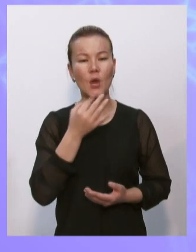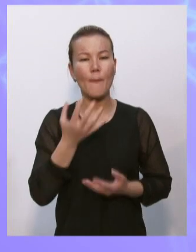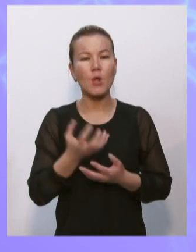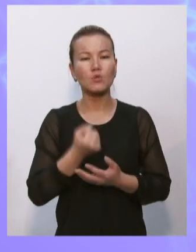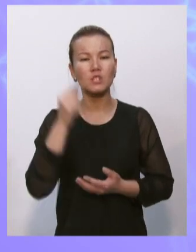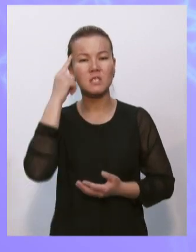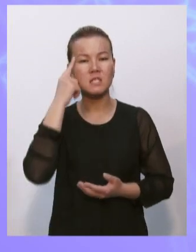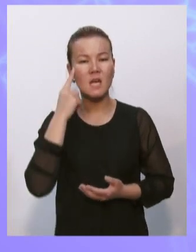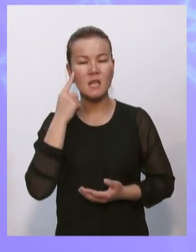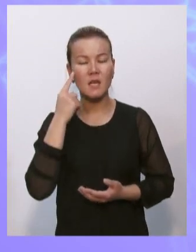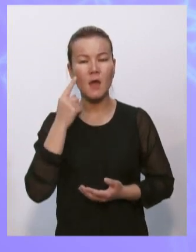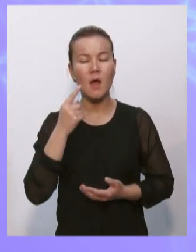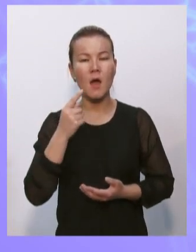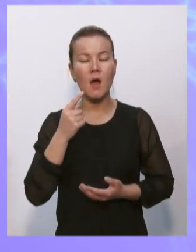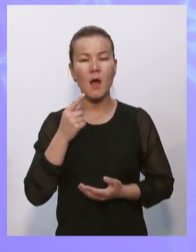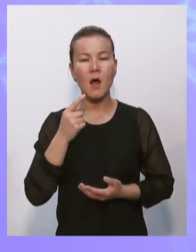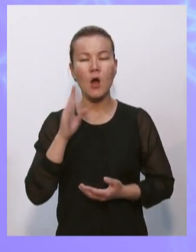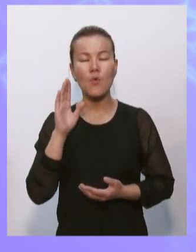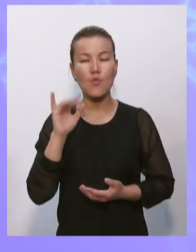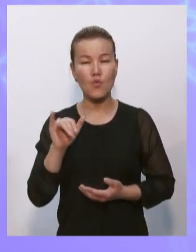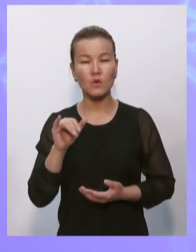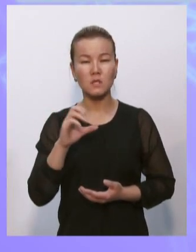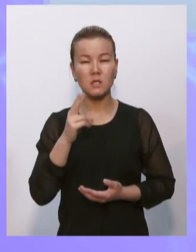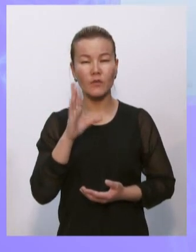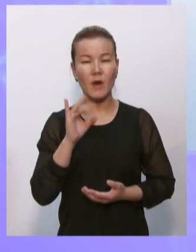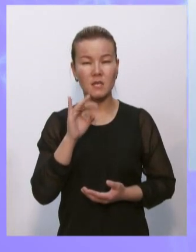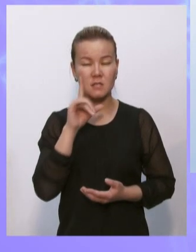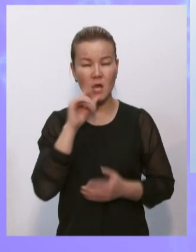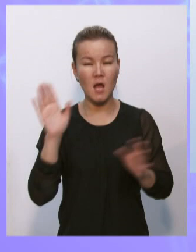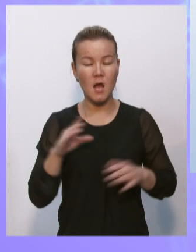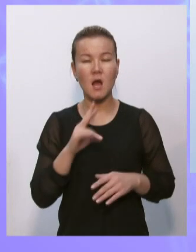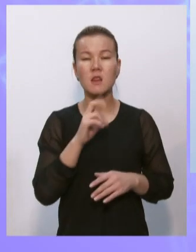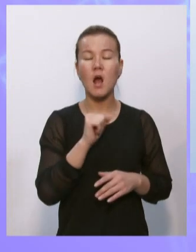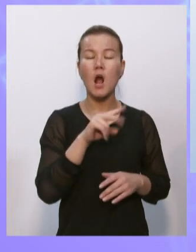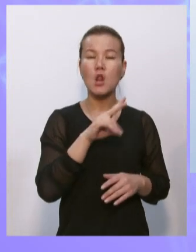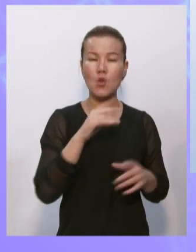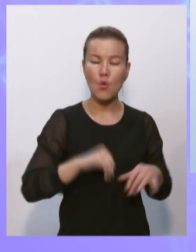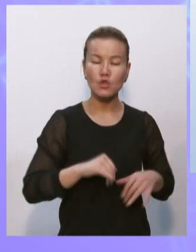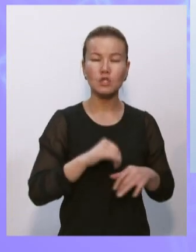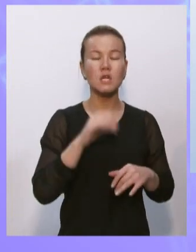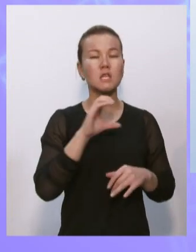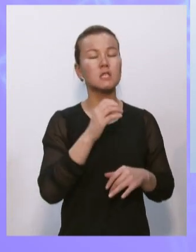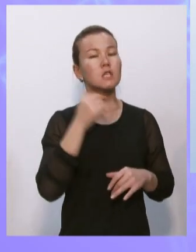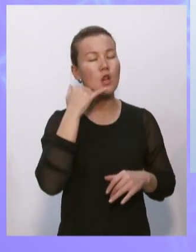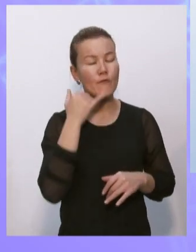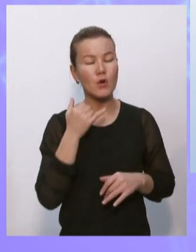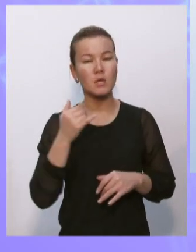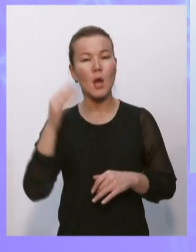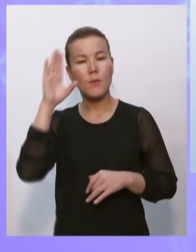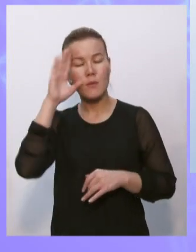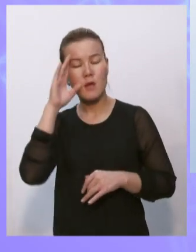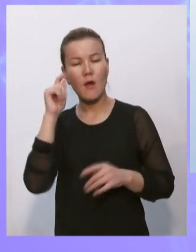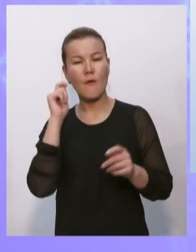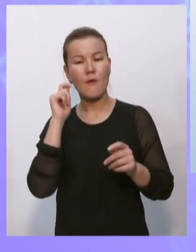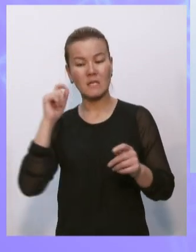полученные знания. У скворца, на лошадь, с телефона Петя забивает гол